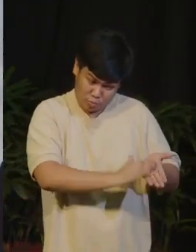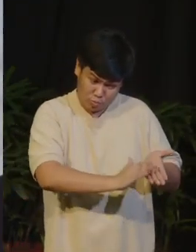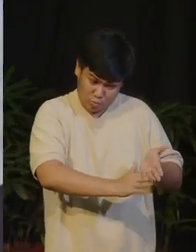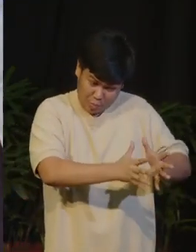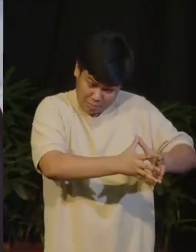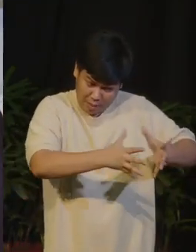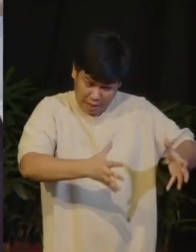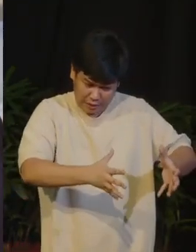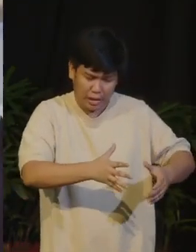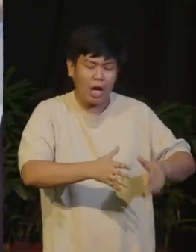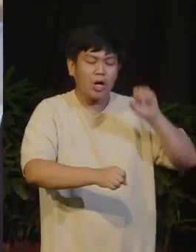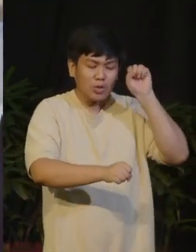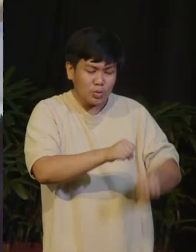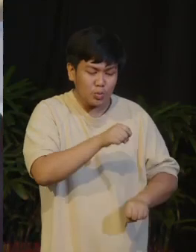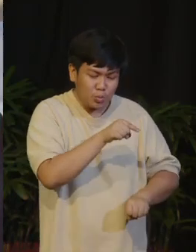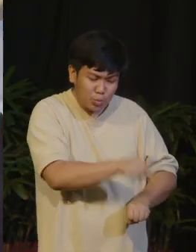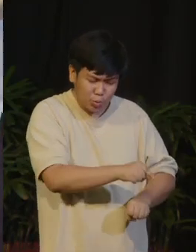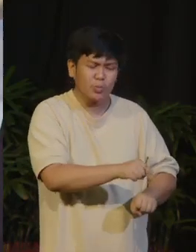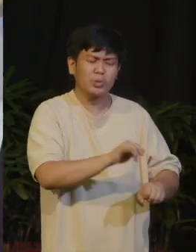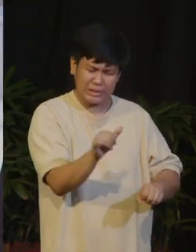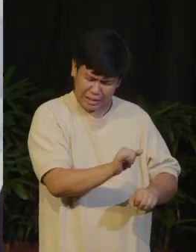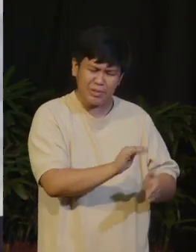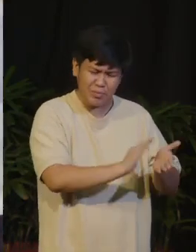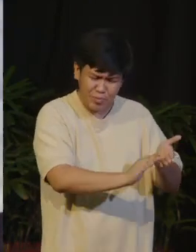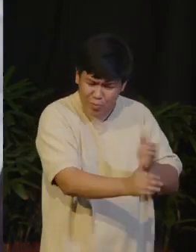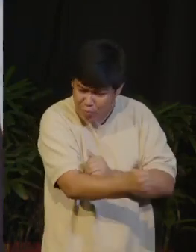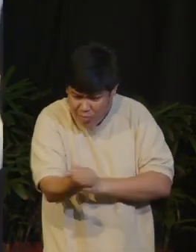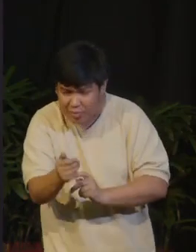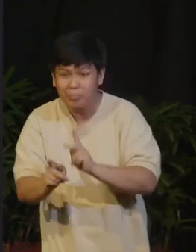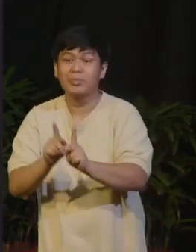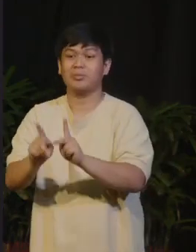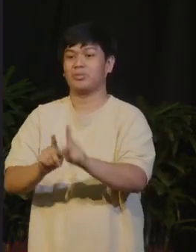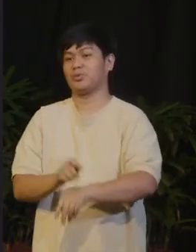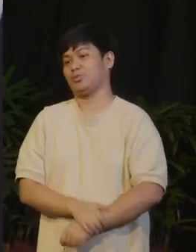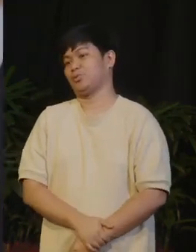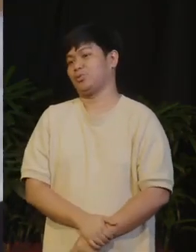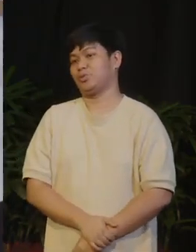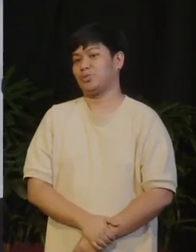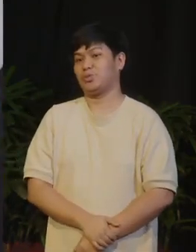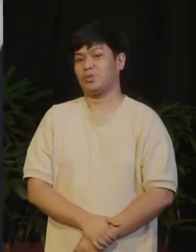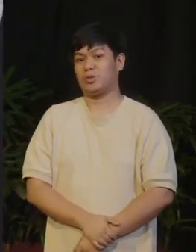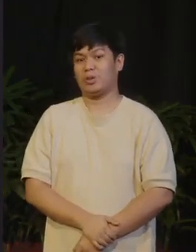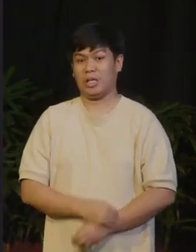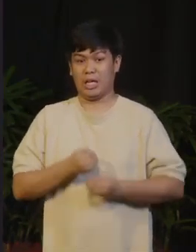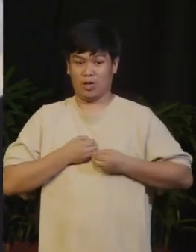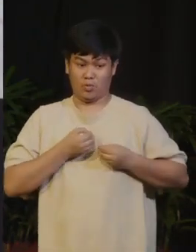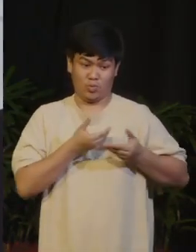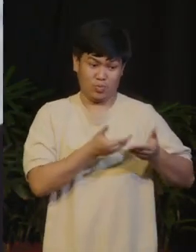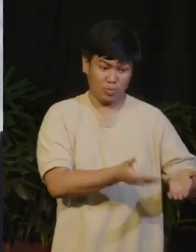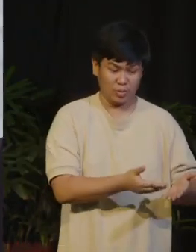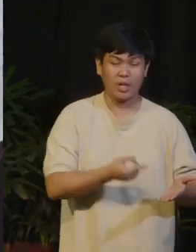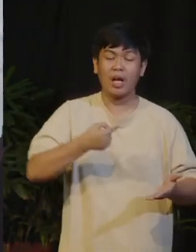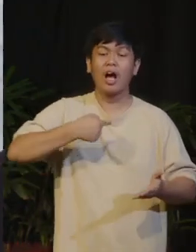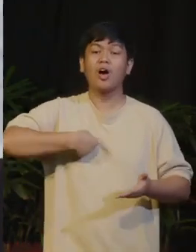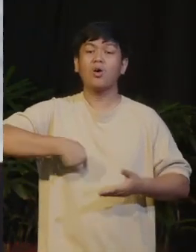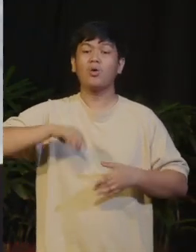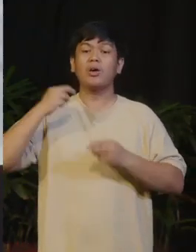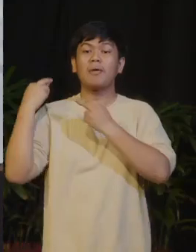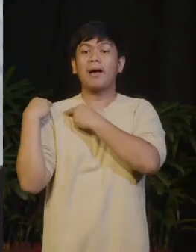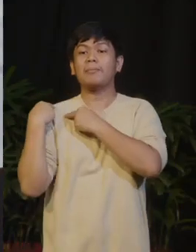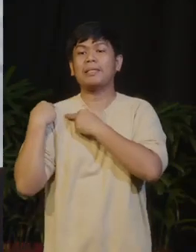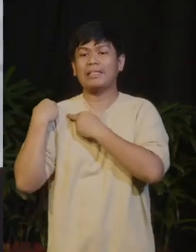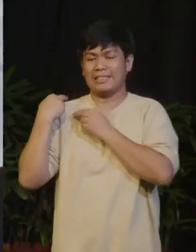maging mapagpatawad din. So yung pagpapatawad natin ay reflection ng ating pagiging sons of the Most